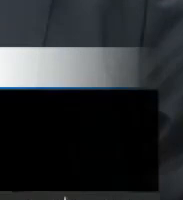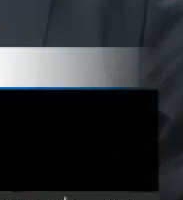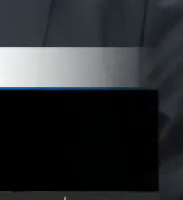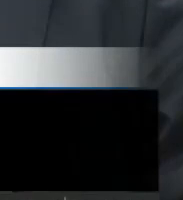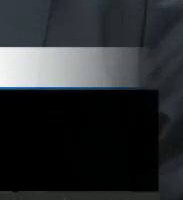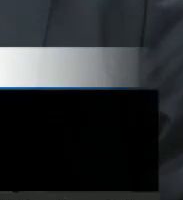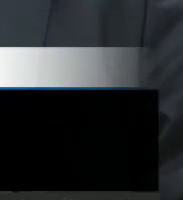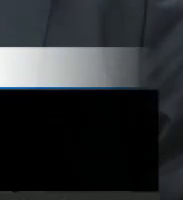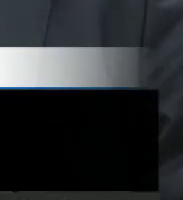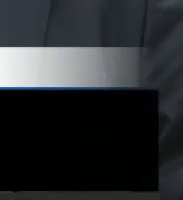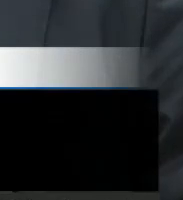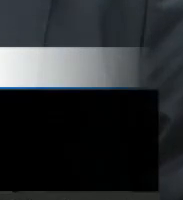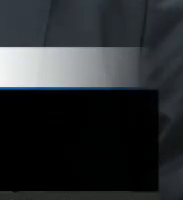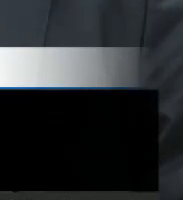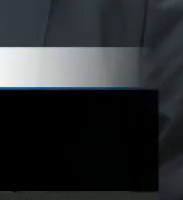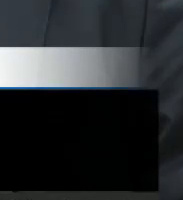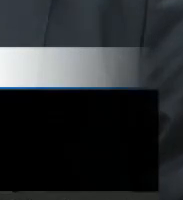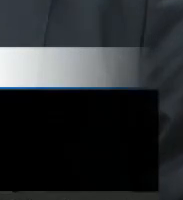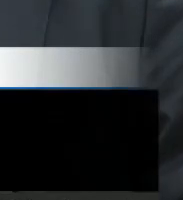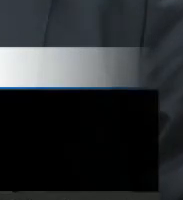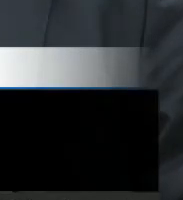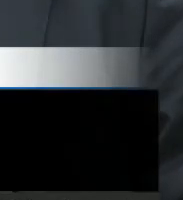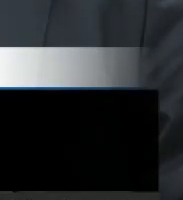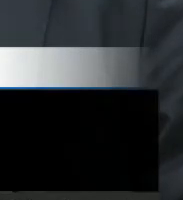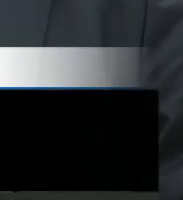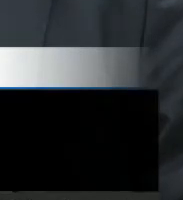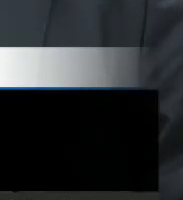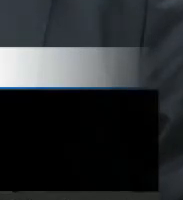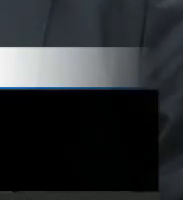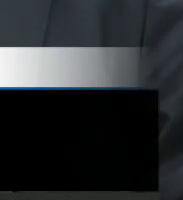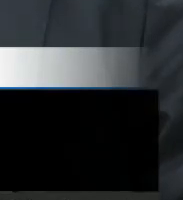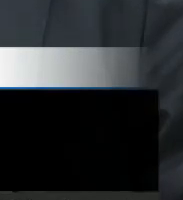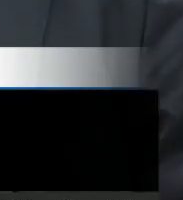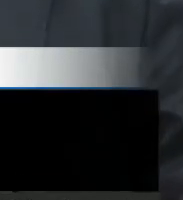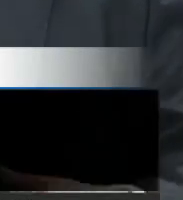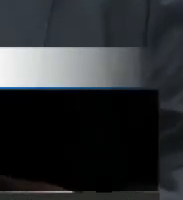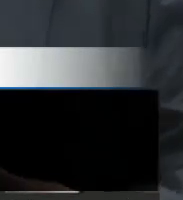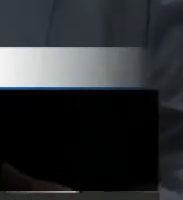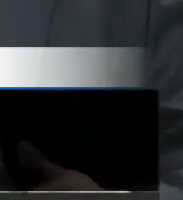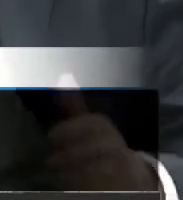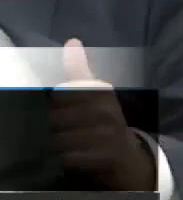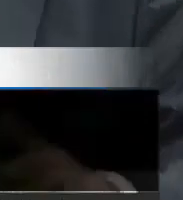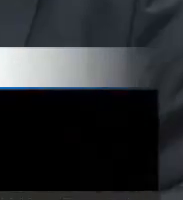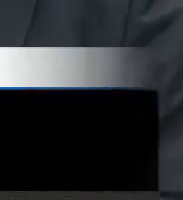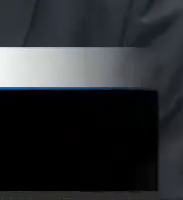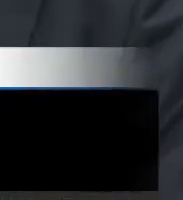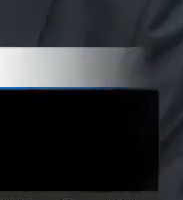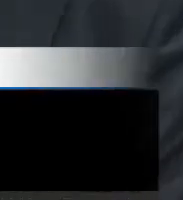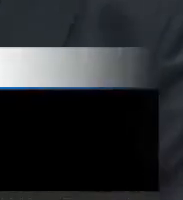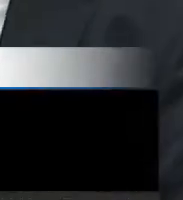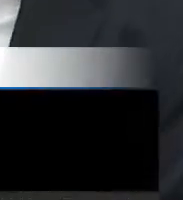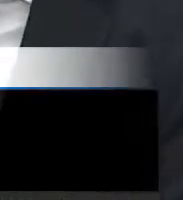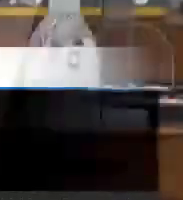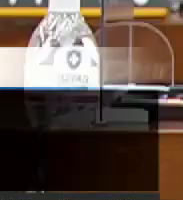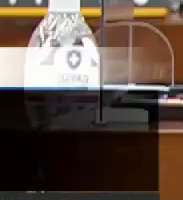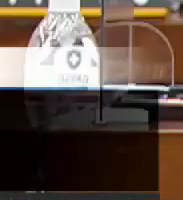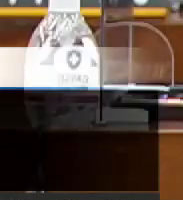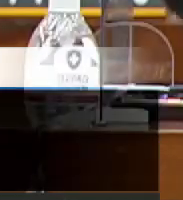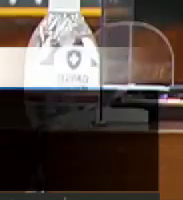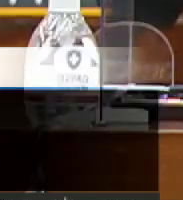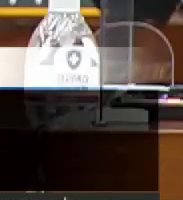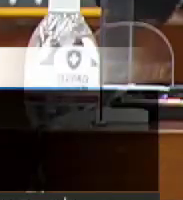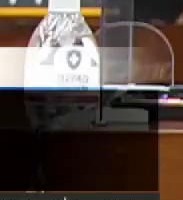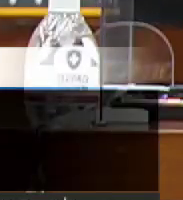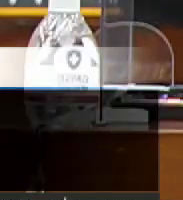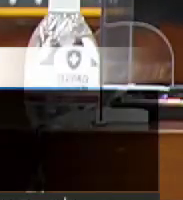그 당시 박상기 장관은 검찰총장에게 부정청탁한 거네요? 글쎄 그렇게 보지는 마시고요. 야, 그래도